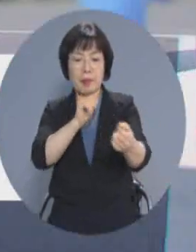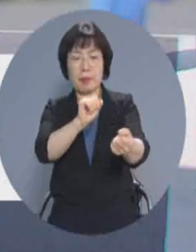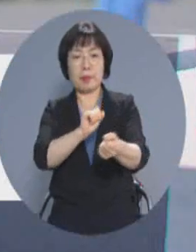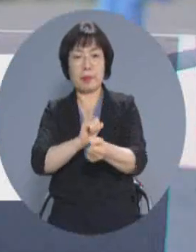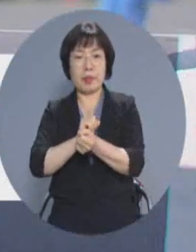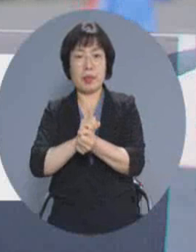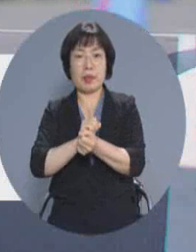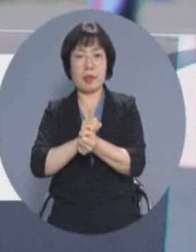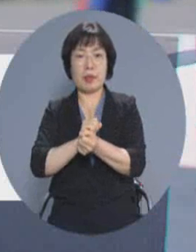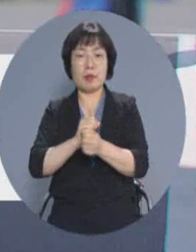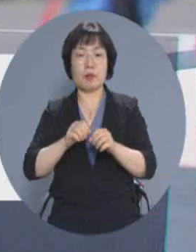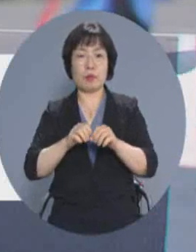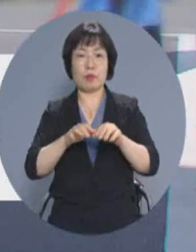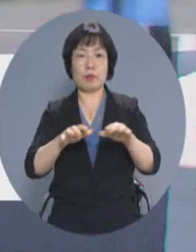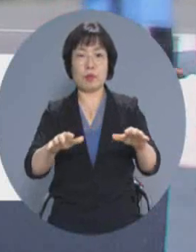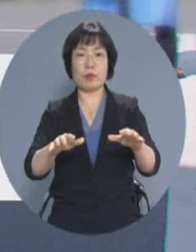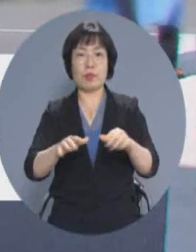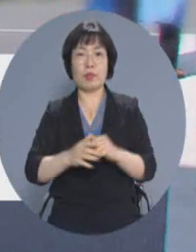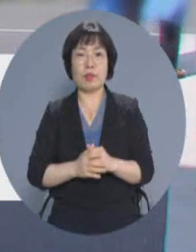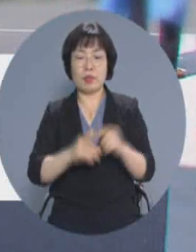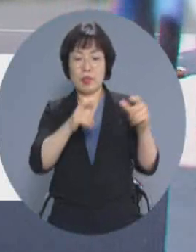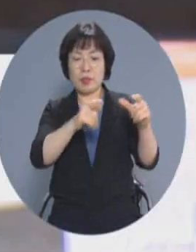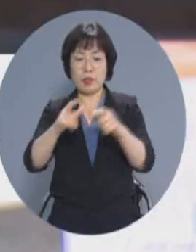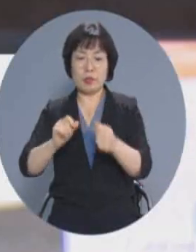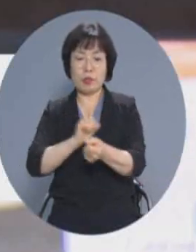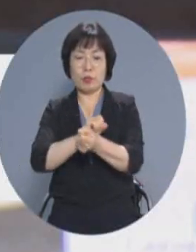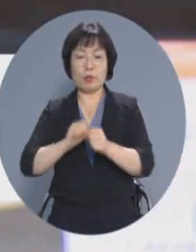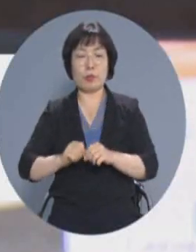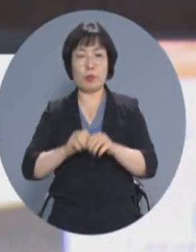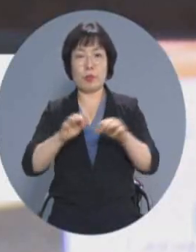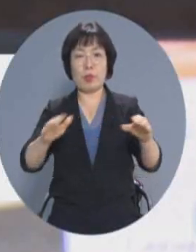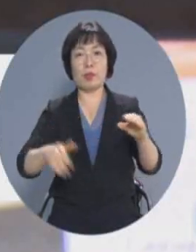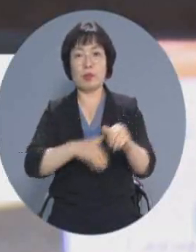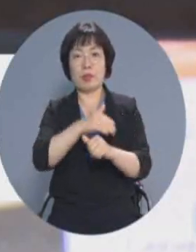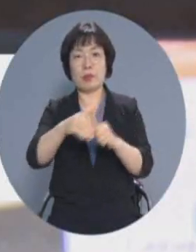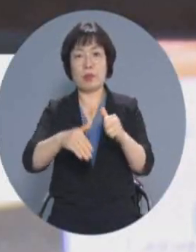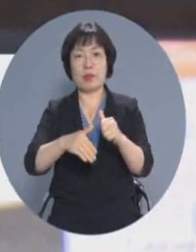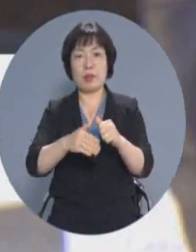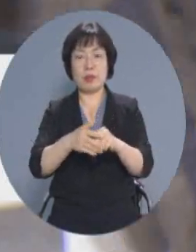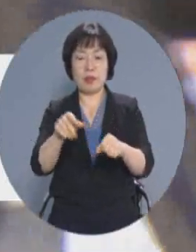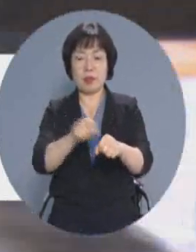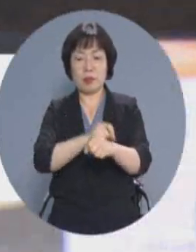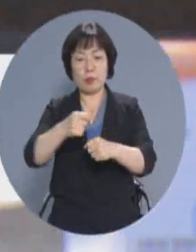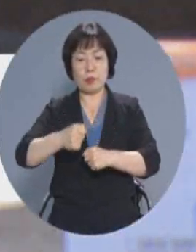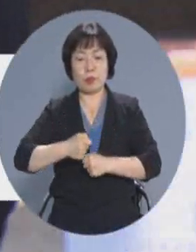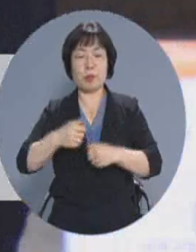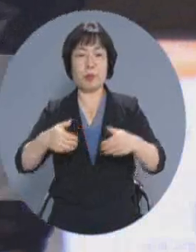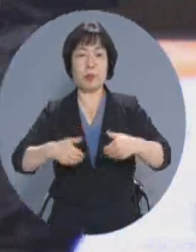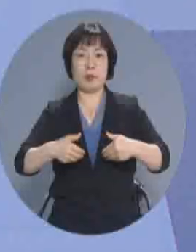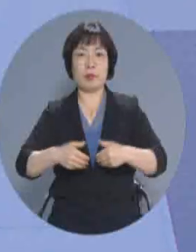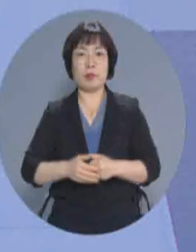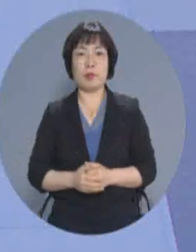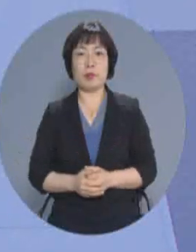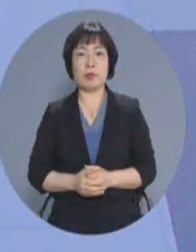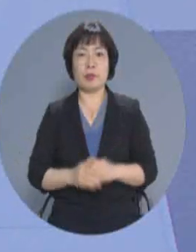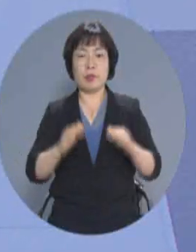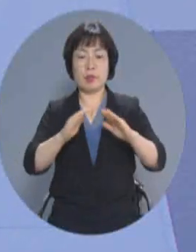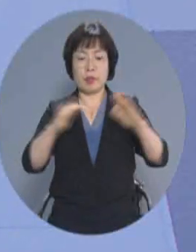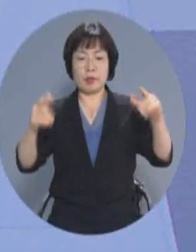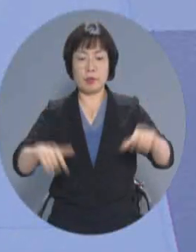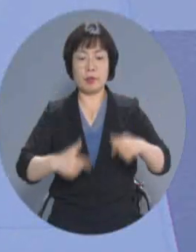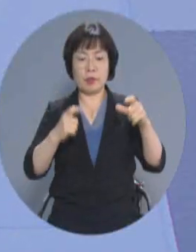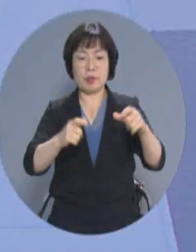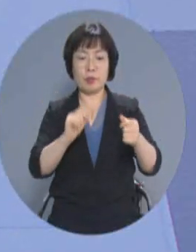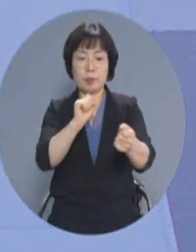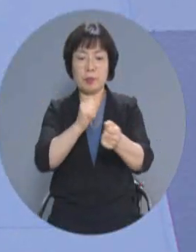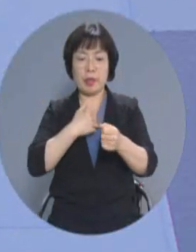통해서 접촉이 돼서 지역 감염으로 이어지고 있는 상황이니 각별한 주의가 필요한 상황입니다. 전남 지역의